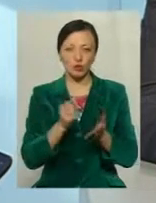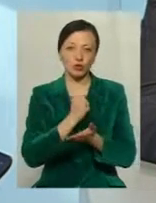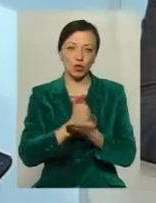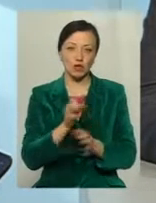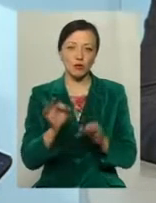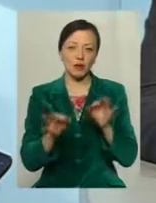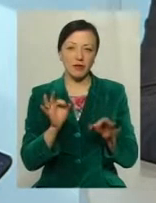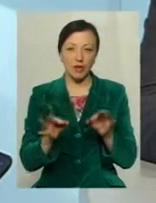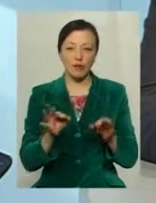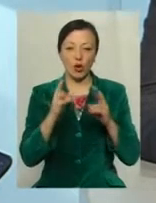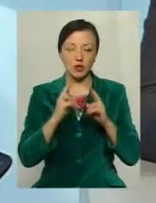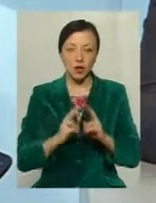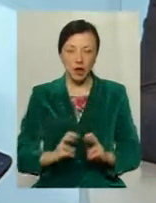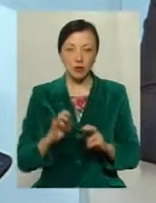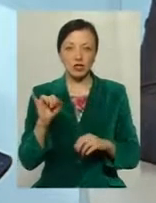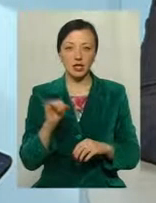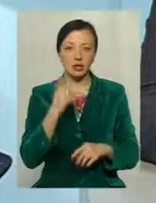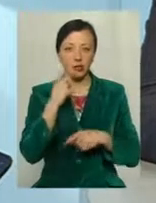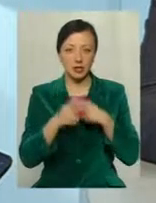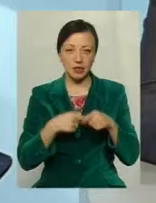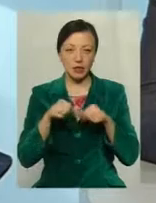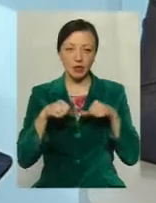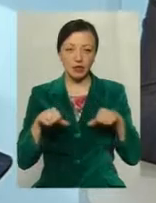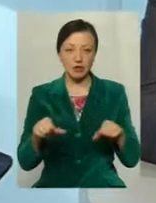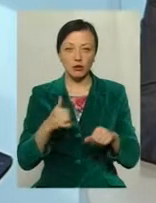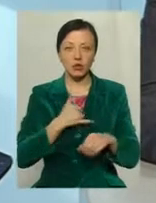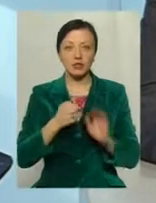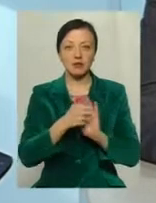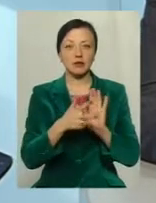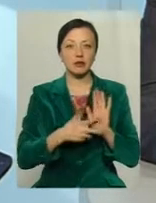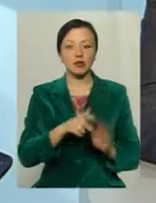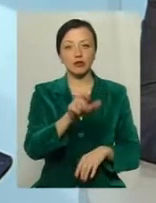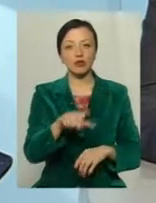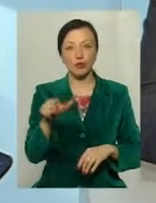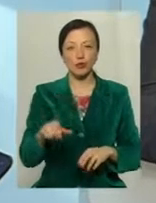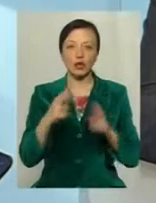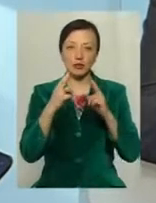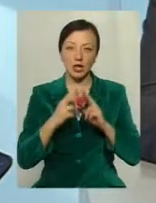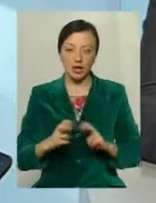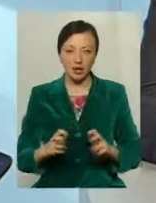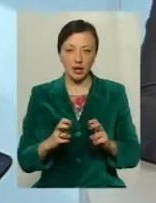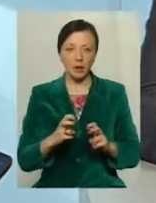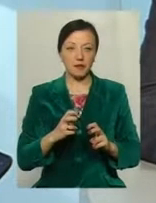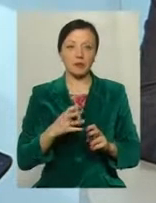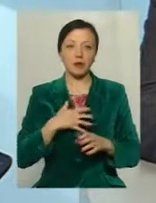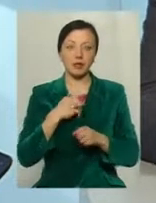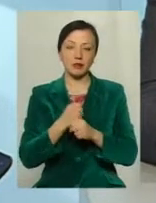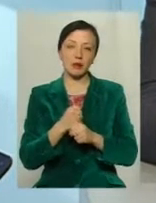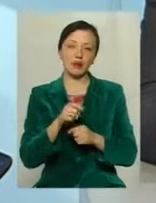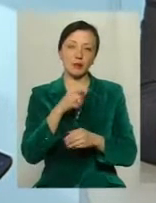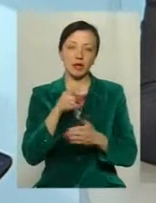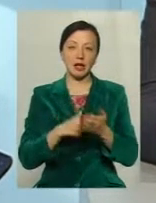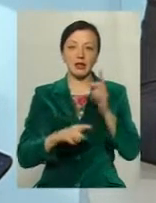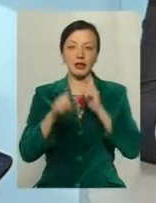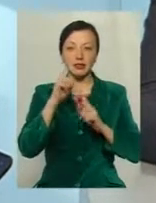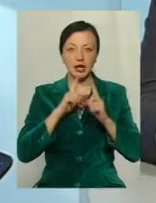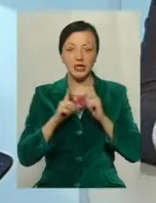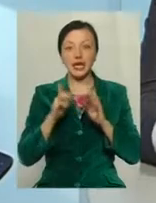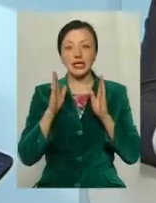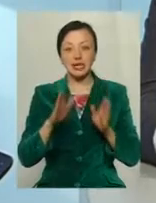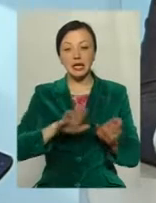прийняттям бюджету. Це території незадоволені, це комунальні заклади, це обласна державна адміністрація, це особисто депутати незадоволені. Чому? Кожен має